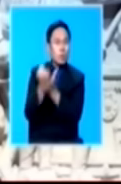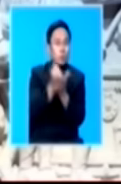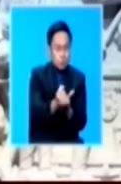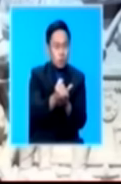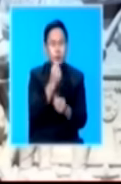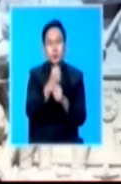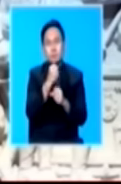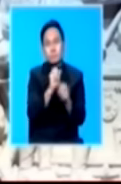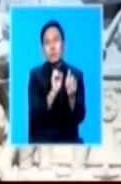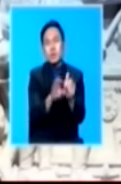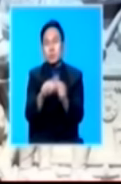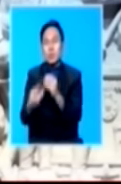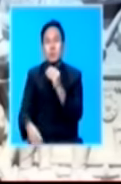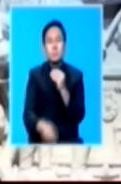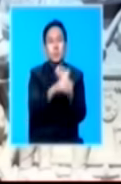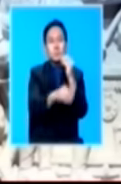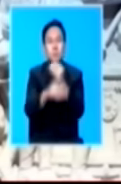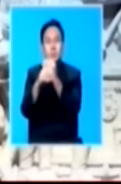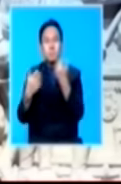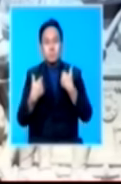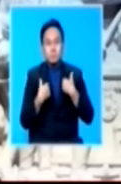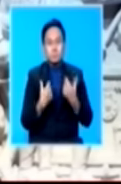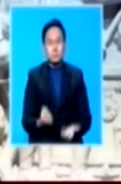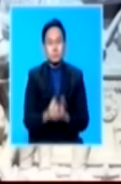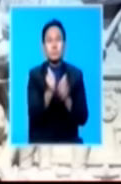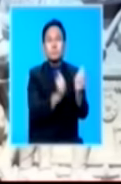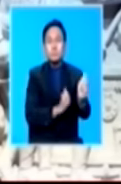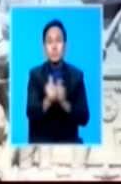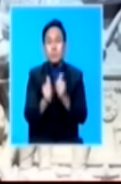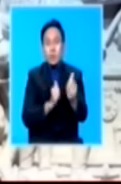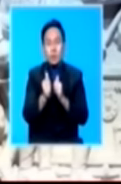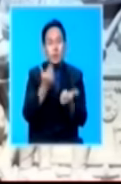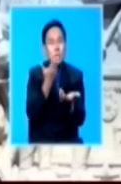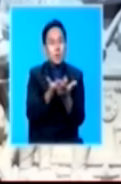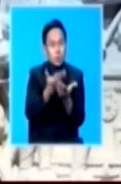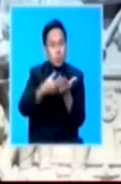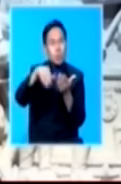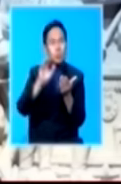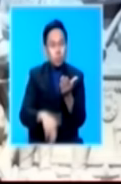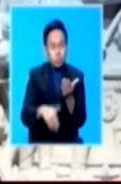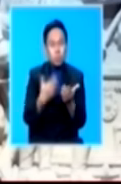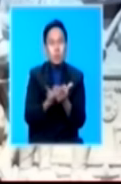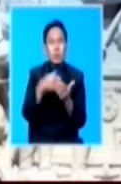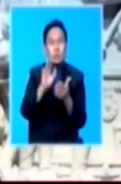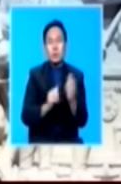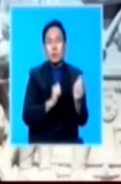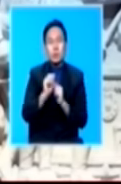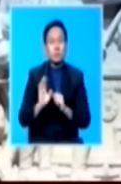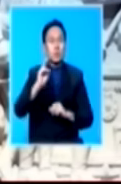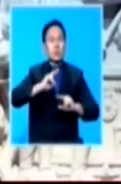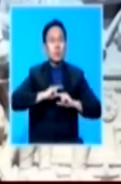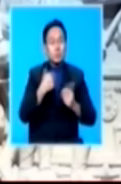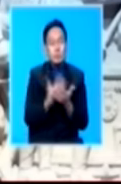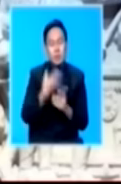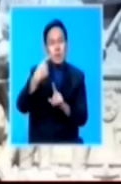ที่เราจะต้องเพิ่มเติมลงไปนะครับแล้วก็เพื่อจะแข่งขันลดราคากับภาคเอกชนที่ได้มีการ